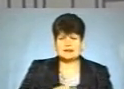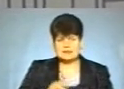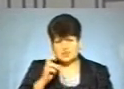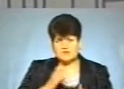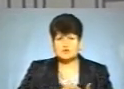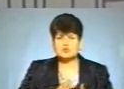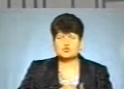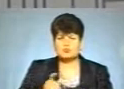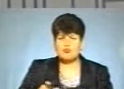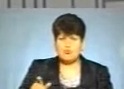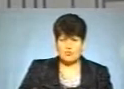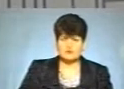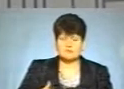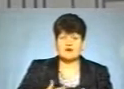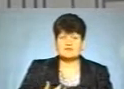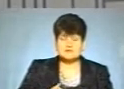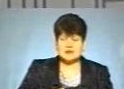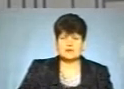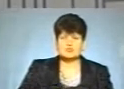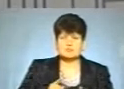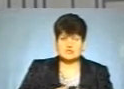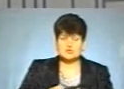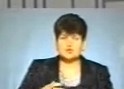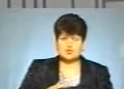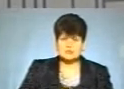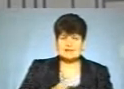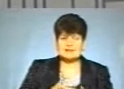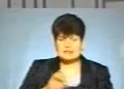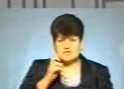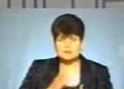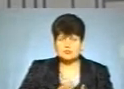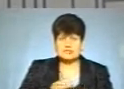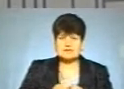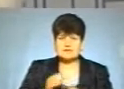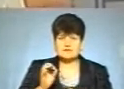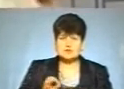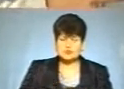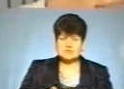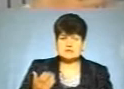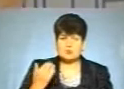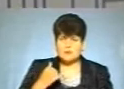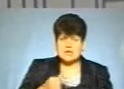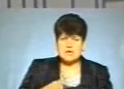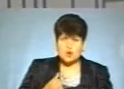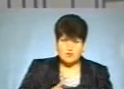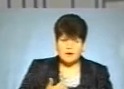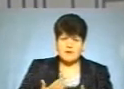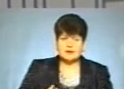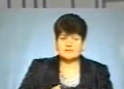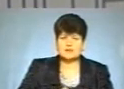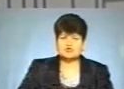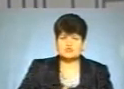більше скажу, ми як Україна взяли зобов'язання скорочувати кількість державних службовців на 10% за попередні роки, але, на